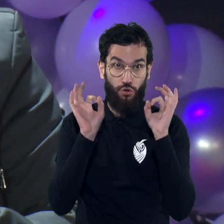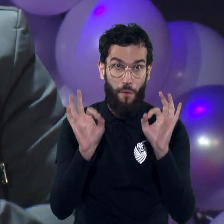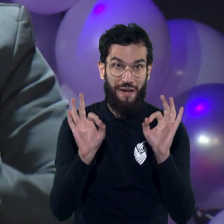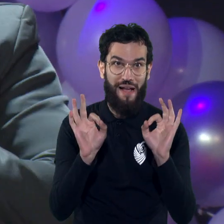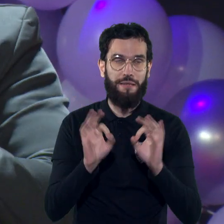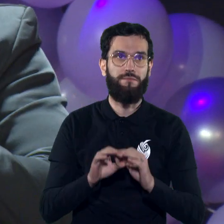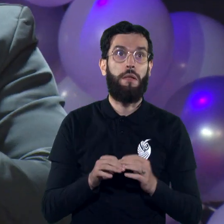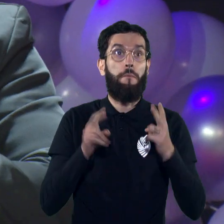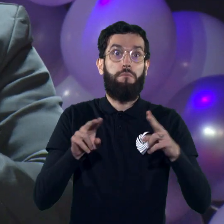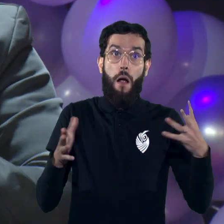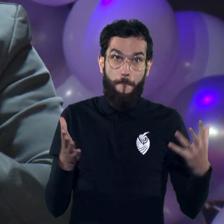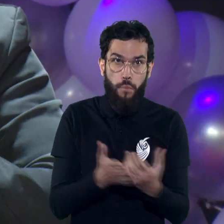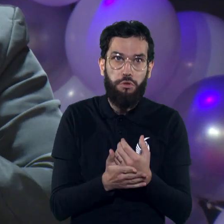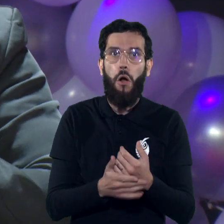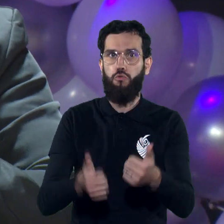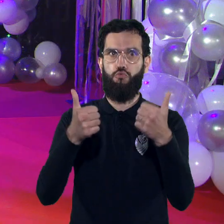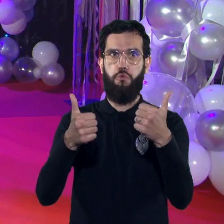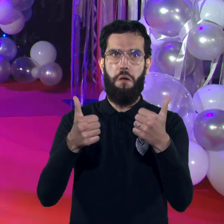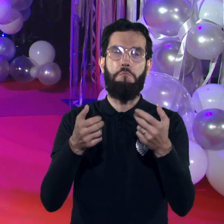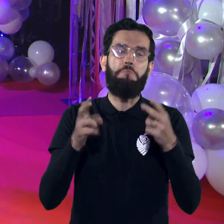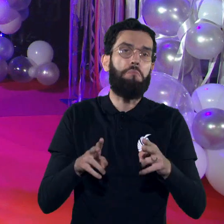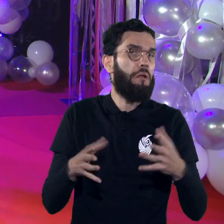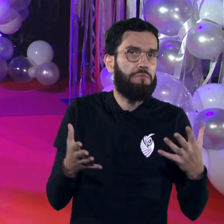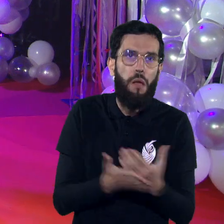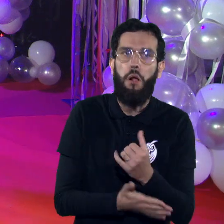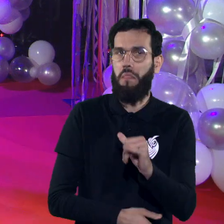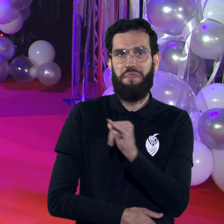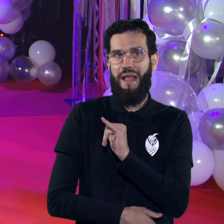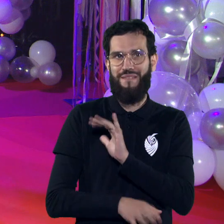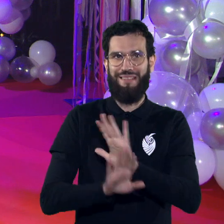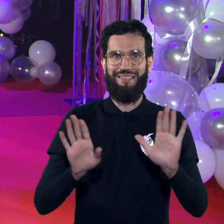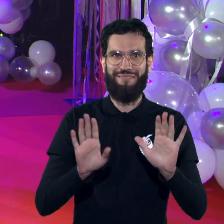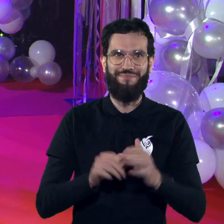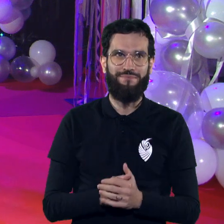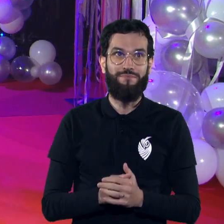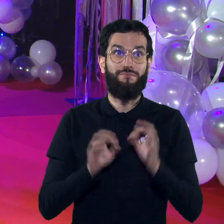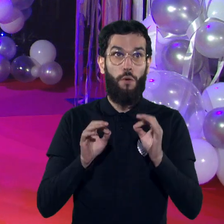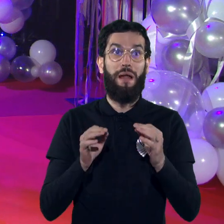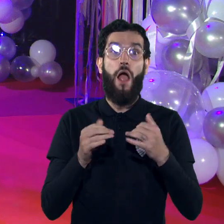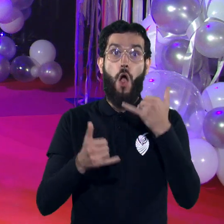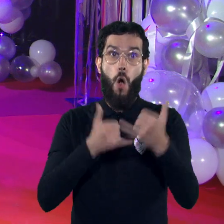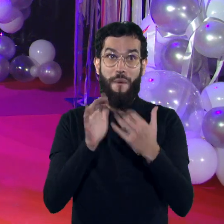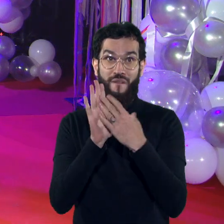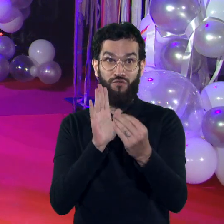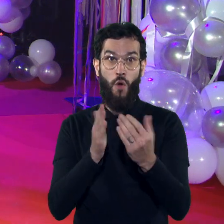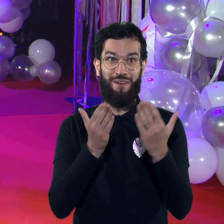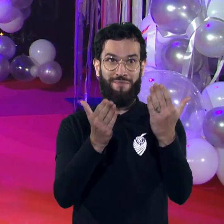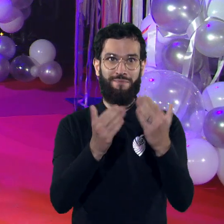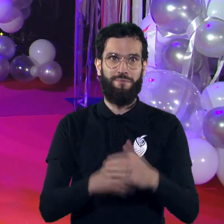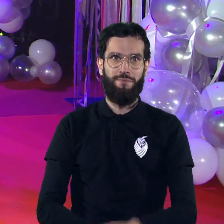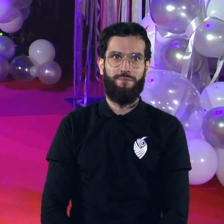doma. Keď sa vám to podarí, bude to super. Keď nie, nevadí. Dobre? Takže, dajte takto pred seba ľavú